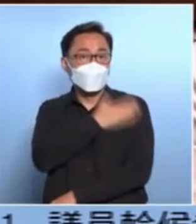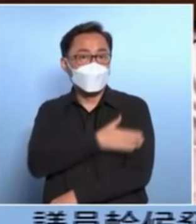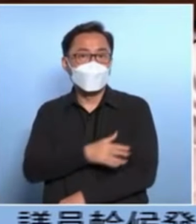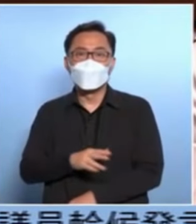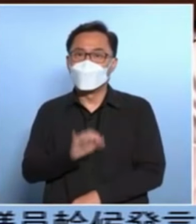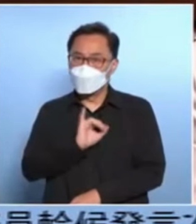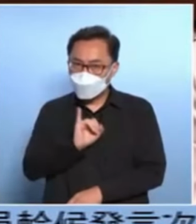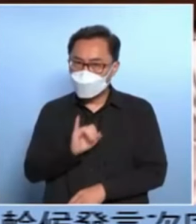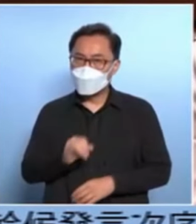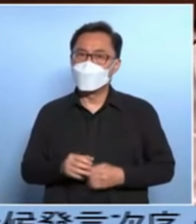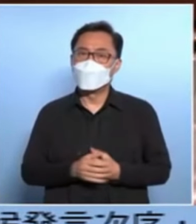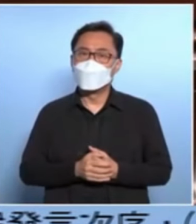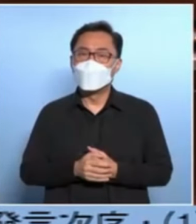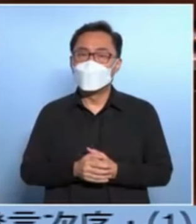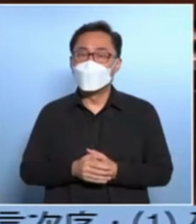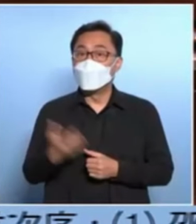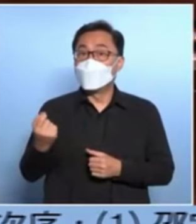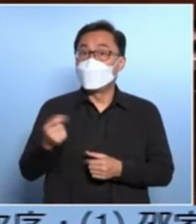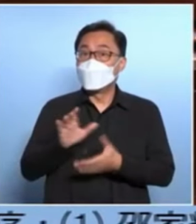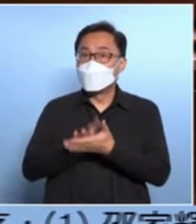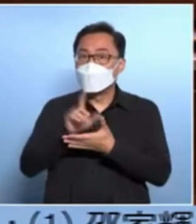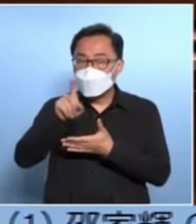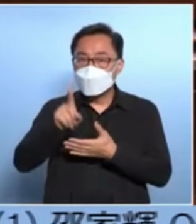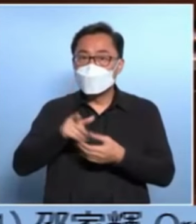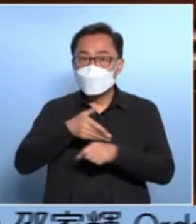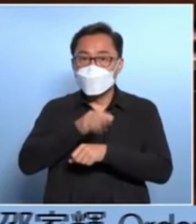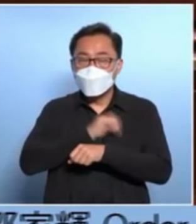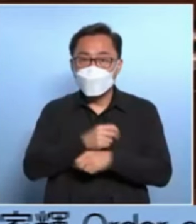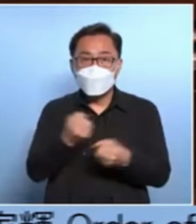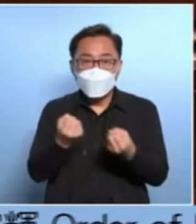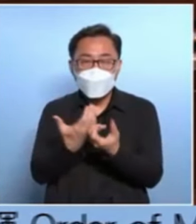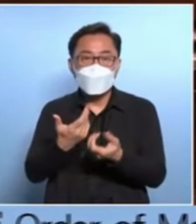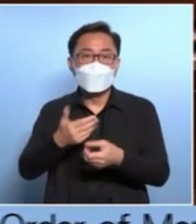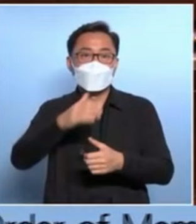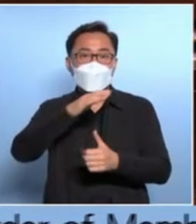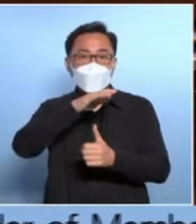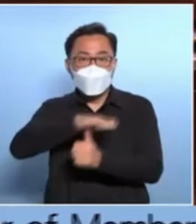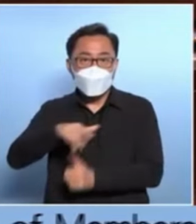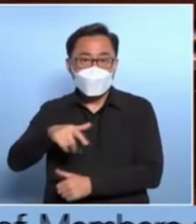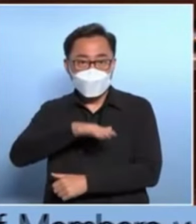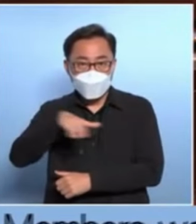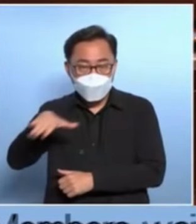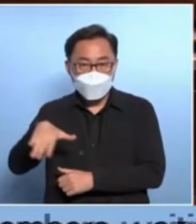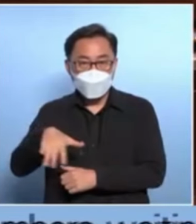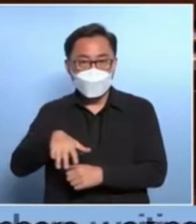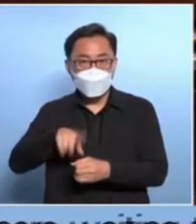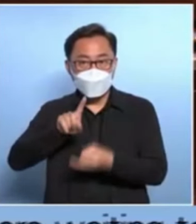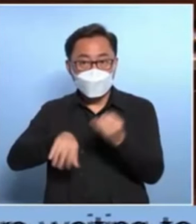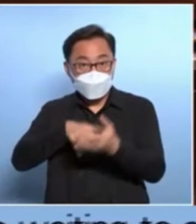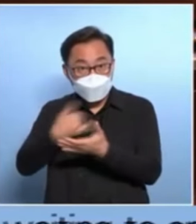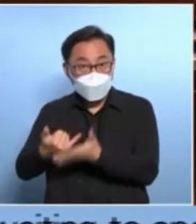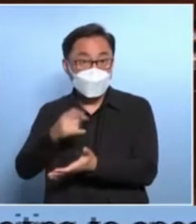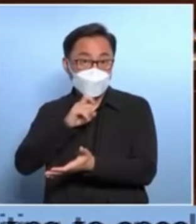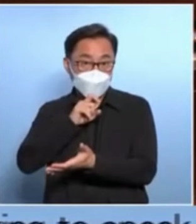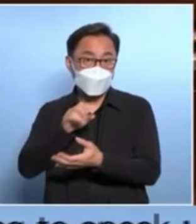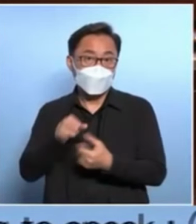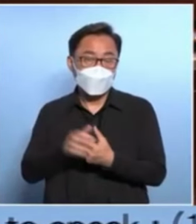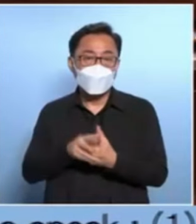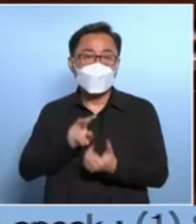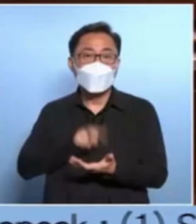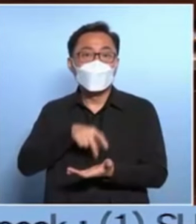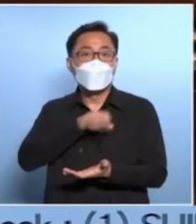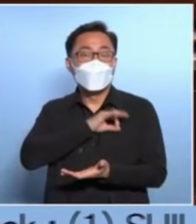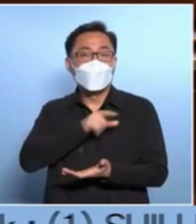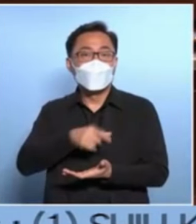呢，社會上面都發生了很多宗很嚴重的虐兒個案，甚至導致兒童死亡。其實立法會我們都有多次提